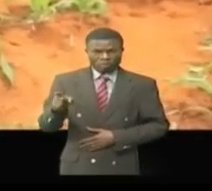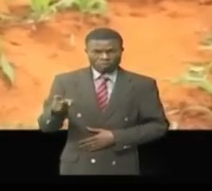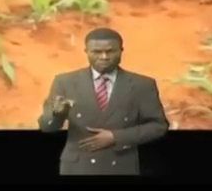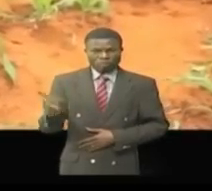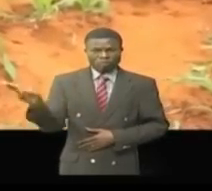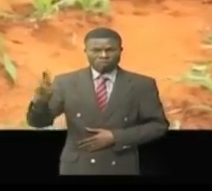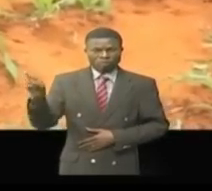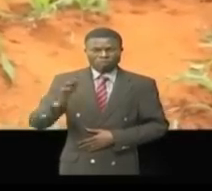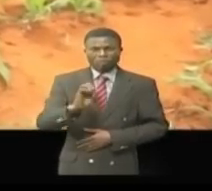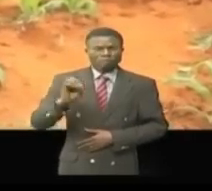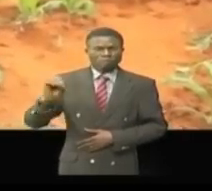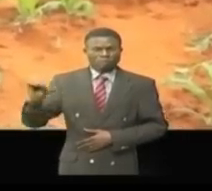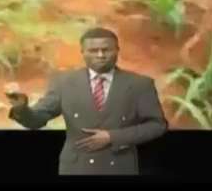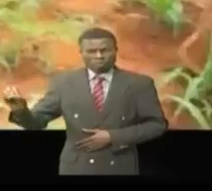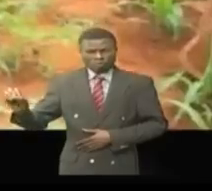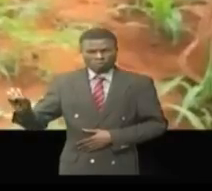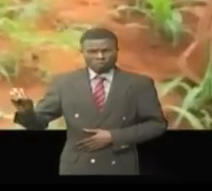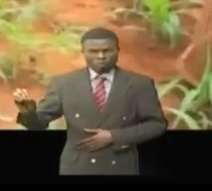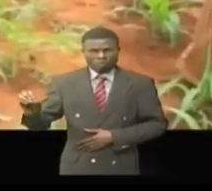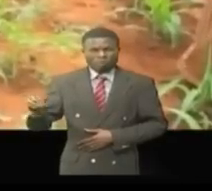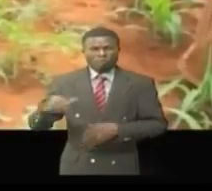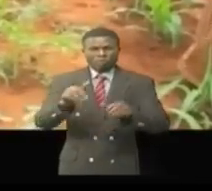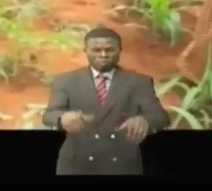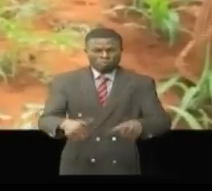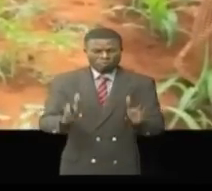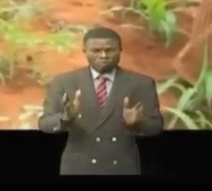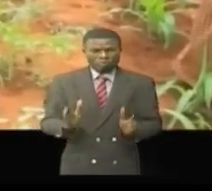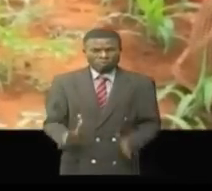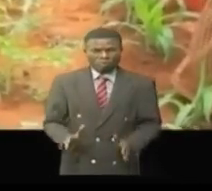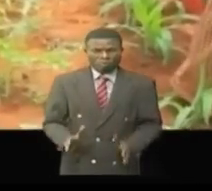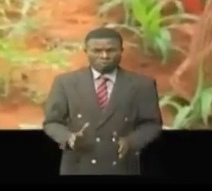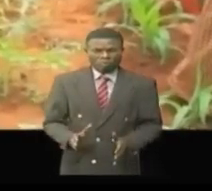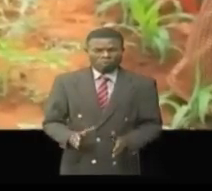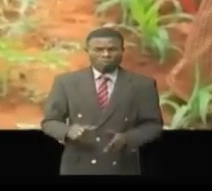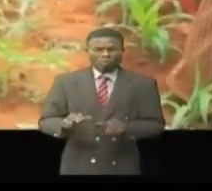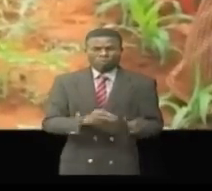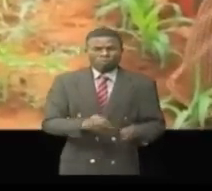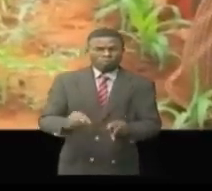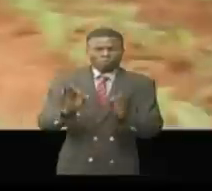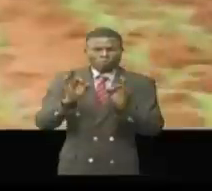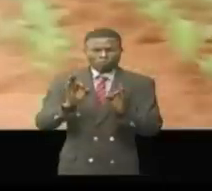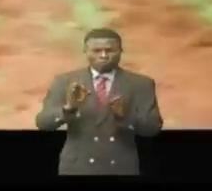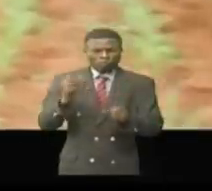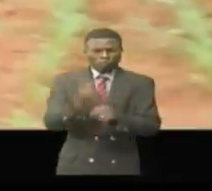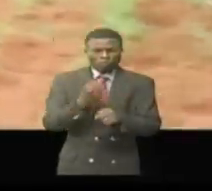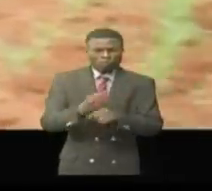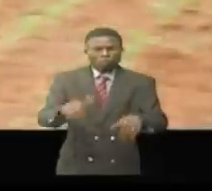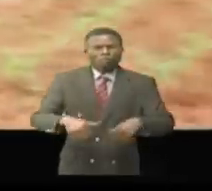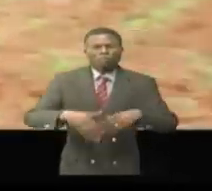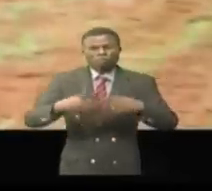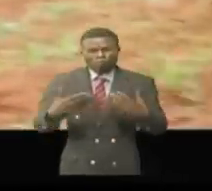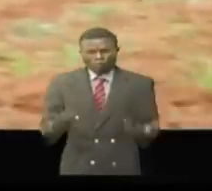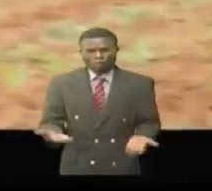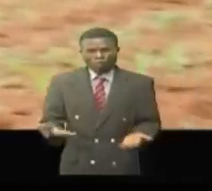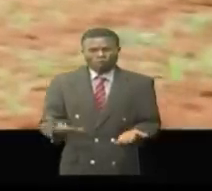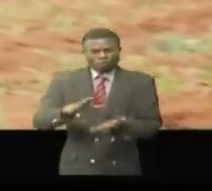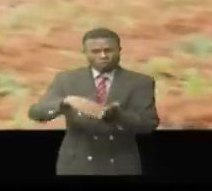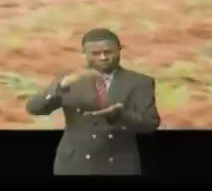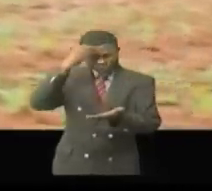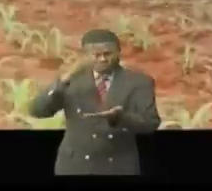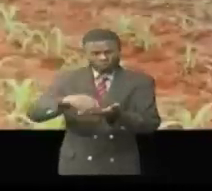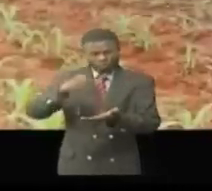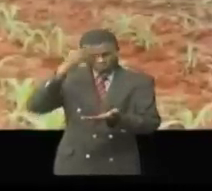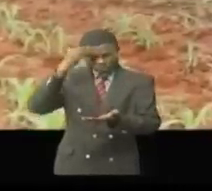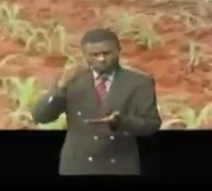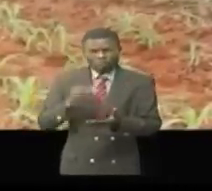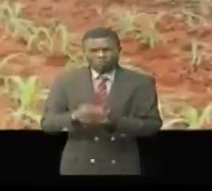Kasaï oriental. Ces agriculteurs ont appris de nouveaux mécanismes de labour, de plantation en ligne, de désherbage